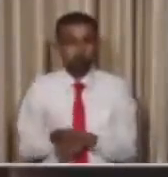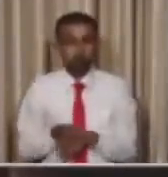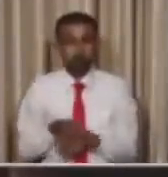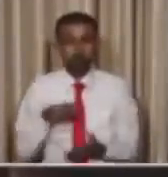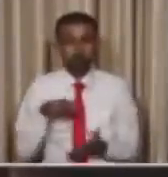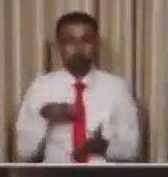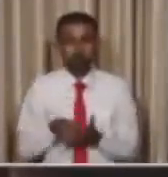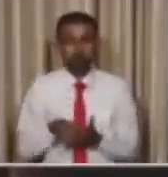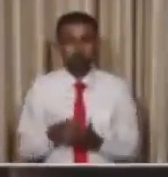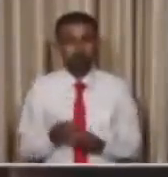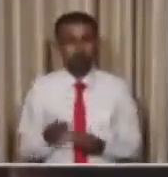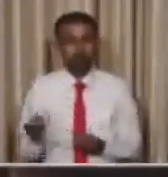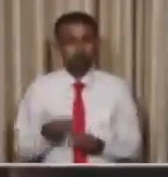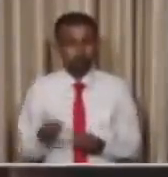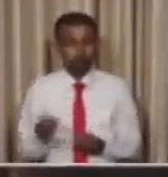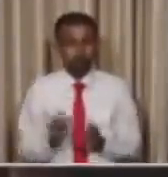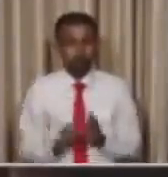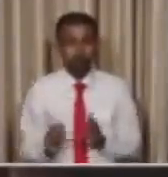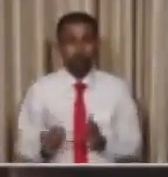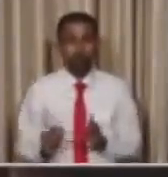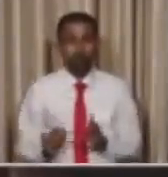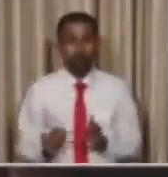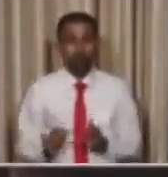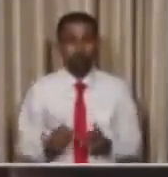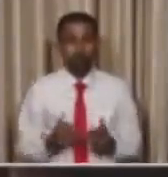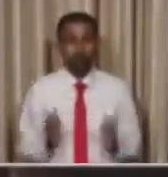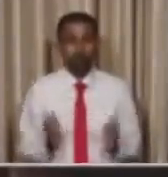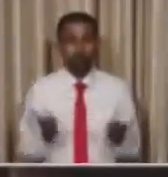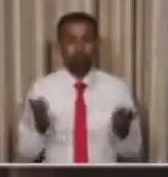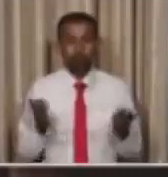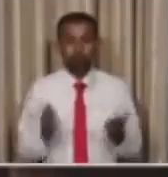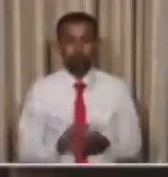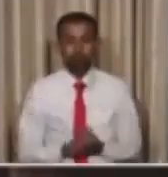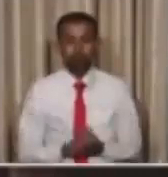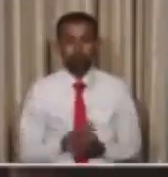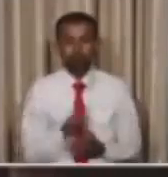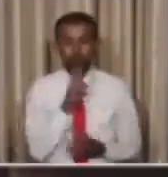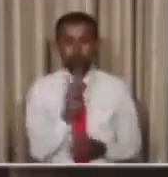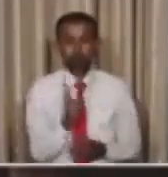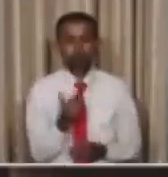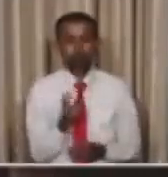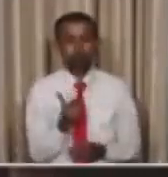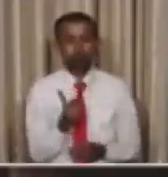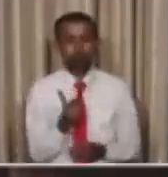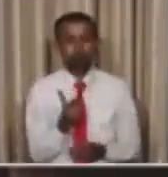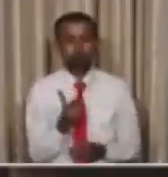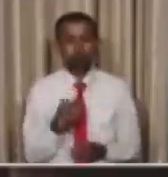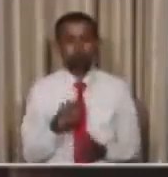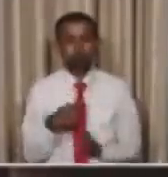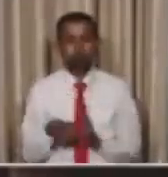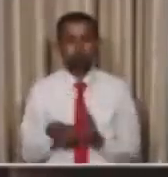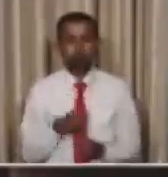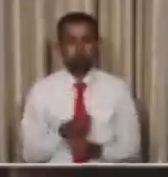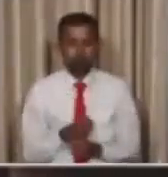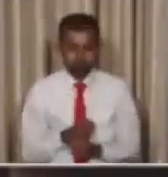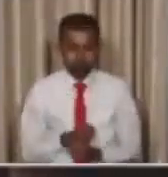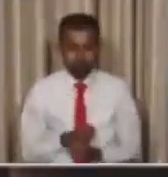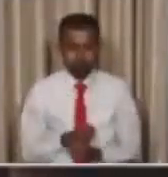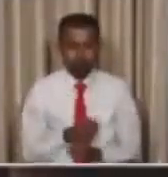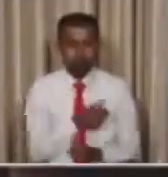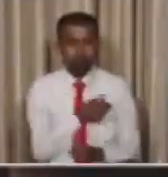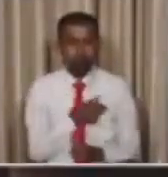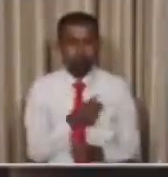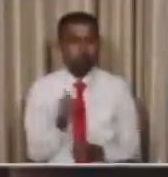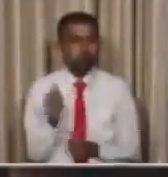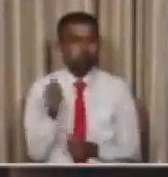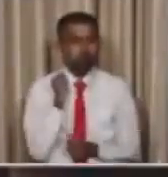වීසා නිකුත් කිරීමේ කාර්යාල එහෙ ආරම්භ කරලා තිබෙනවා. ඉතින් මේක දෙබිඩි පිළිපදක්. මේක නෙමේ අපේ රටේ රාජ්‍යතාන්ත්‍රික නායකයෝ